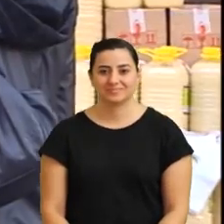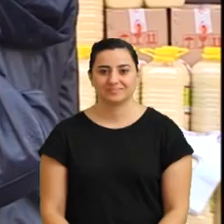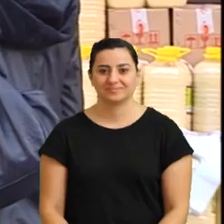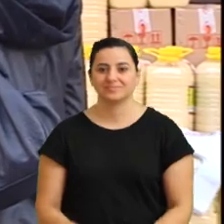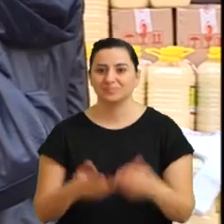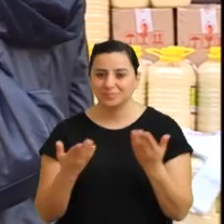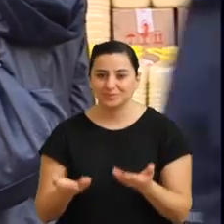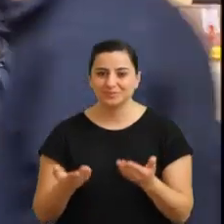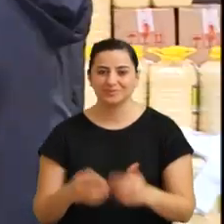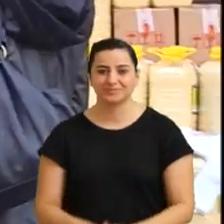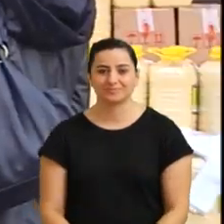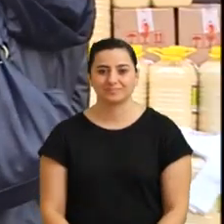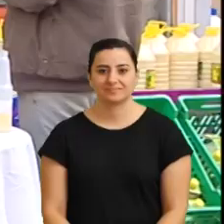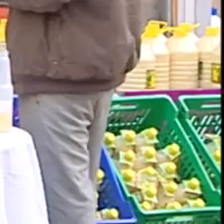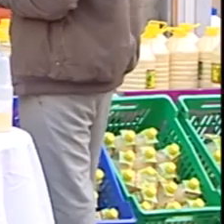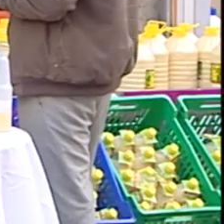Buyurun.